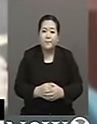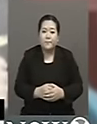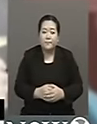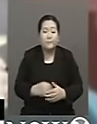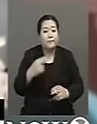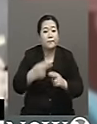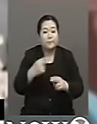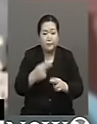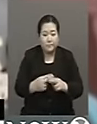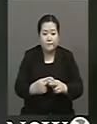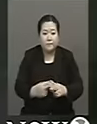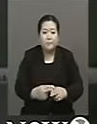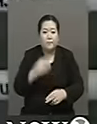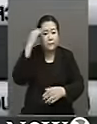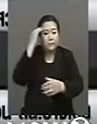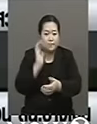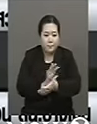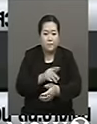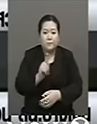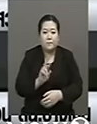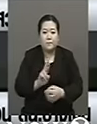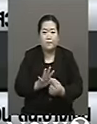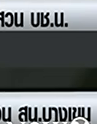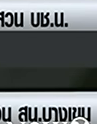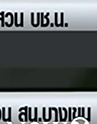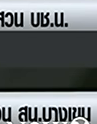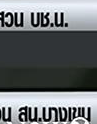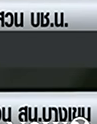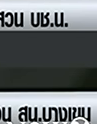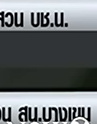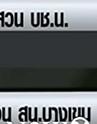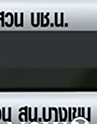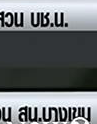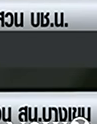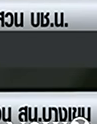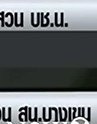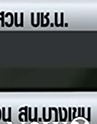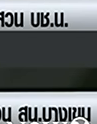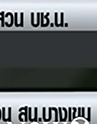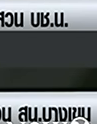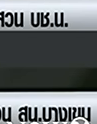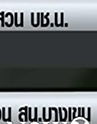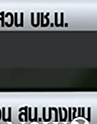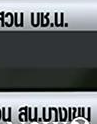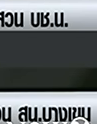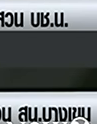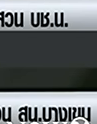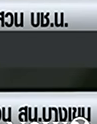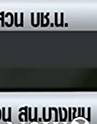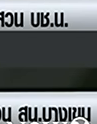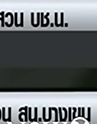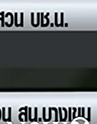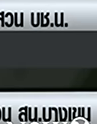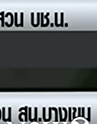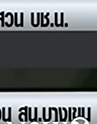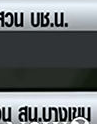พันตำรวจเอกปราศัยจิตตะสนธิรองผู้บังคับการตำรวจนครบาล2เป็นกรรมการพันตำรวจเอกแบ